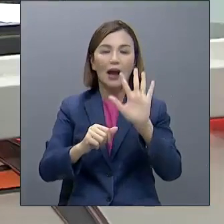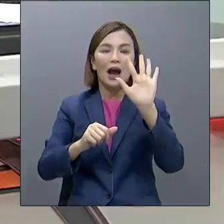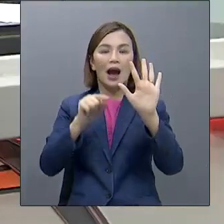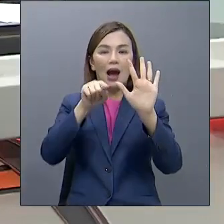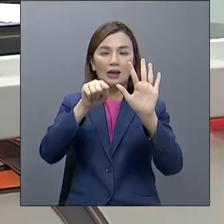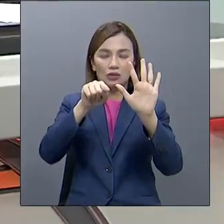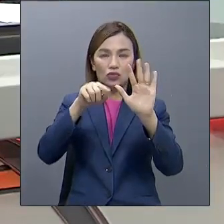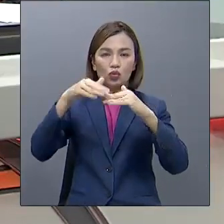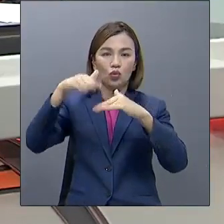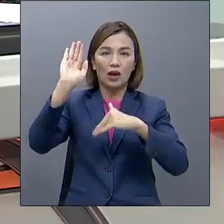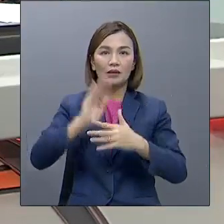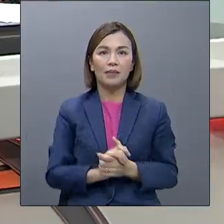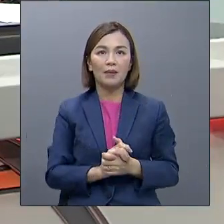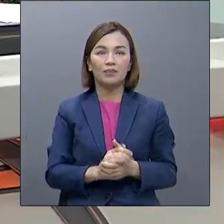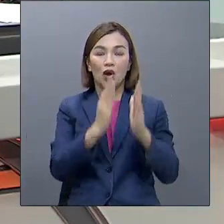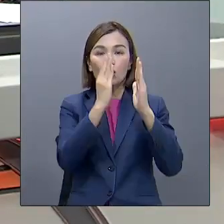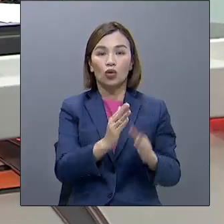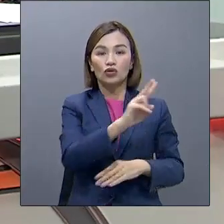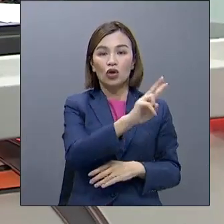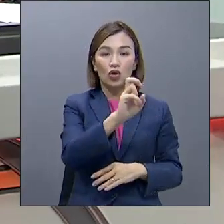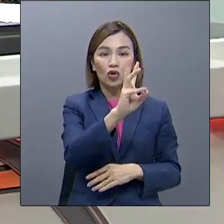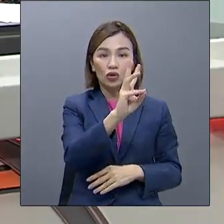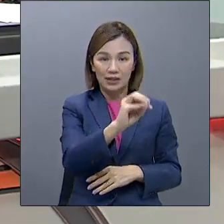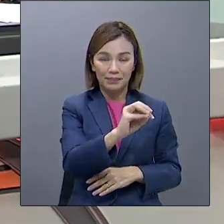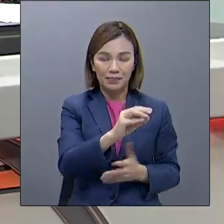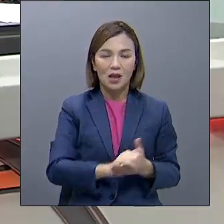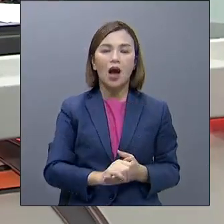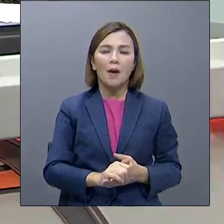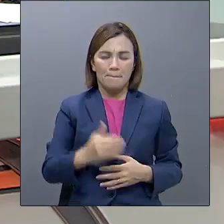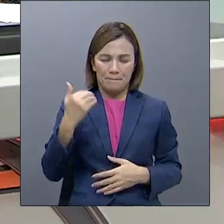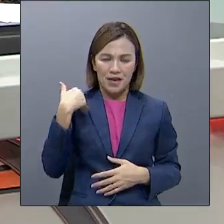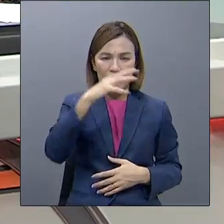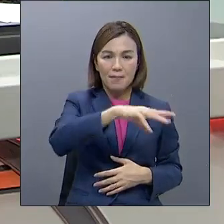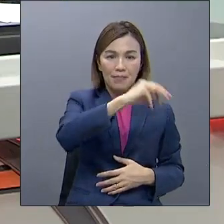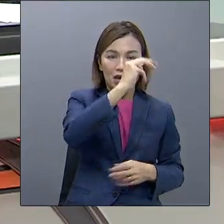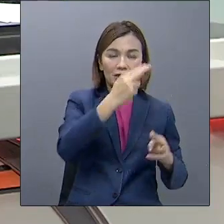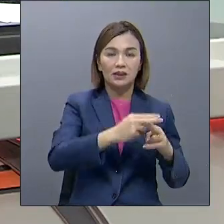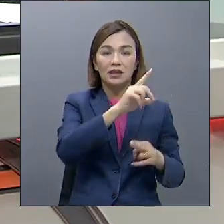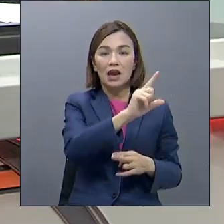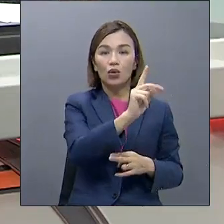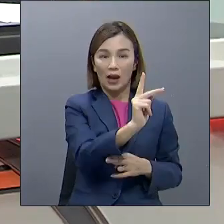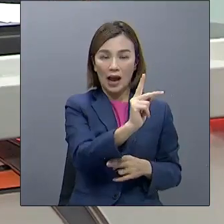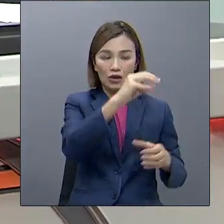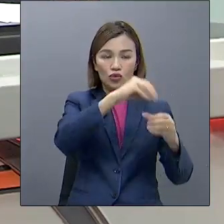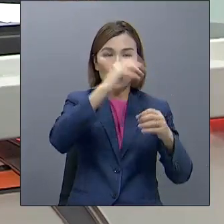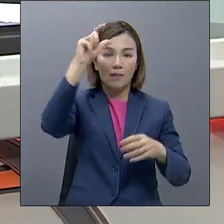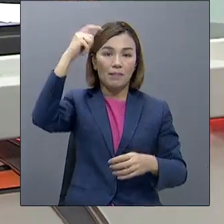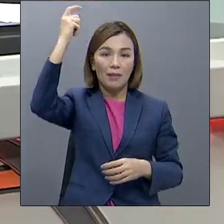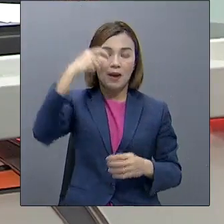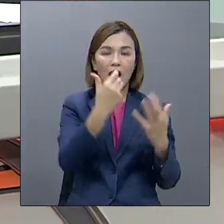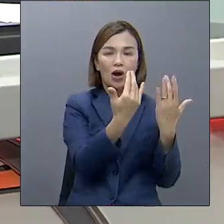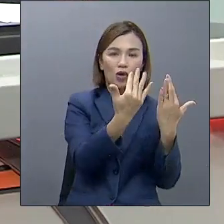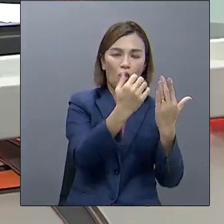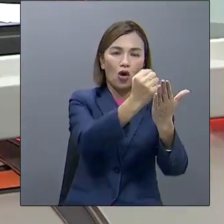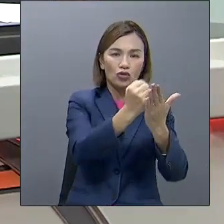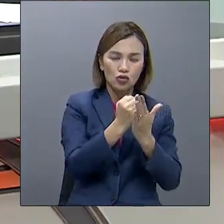คนไทยอีก 260คนเดินทางออกจากเมืองเล้าก่ายเขตปกครองตนเองโกก้างนะครับหลังจากที่รอความช่วยเหลือมานาน